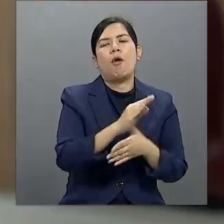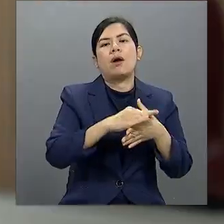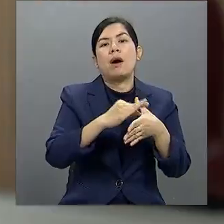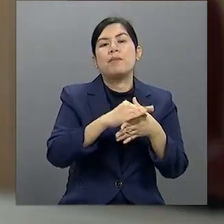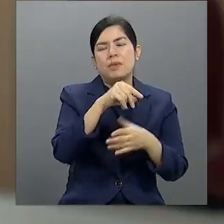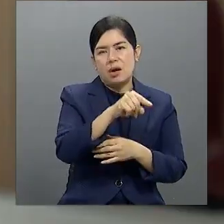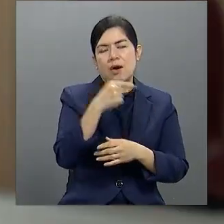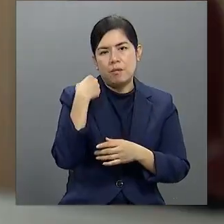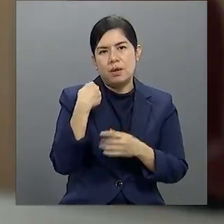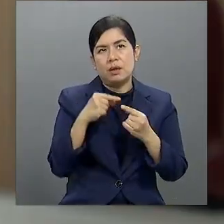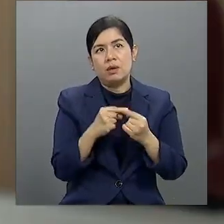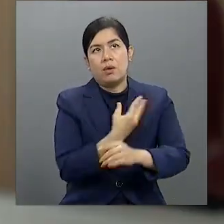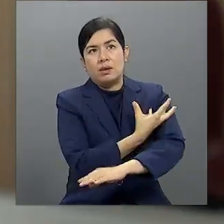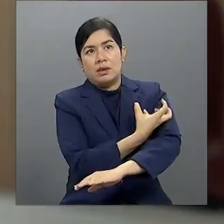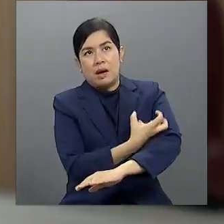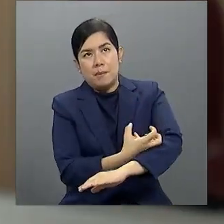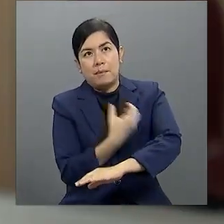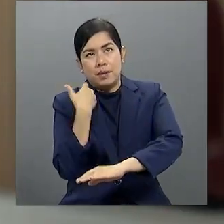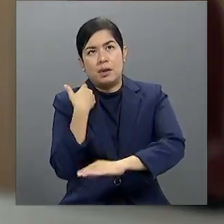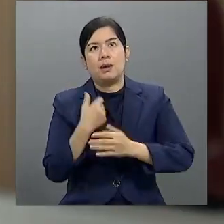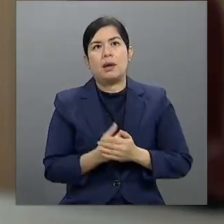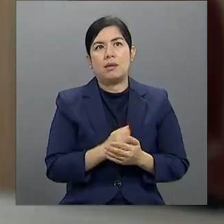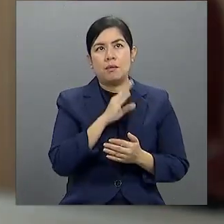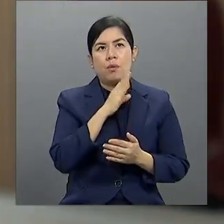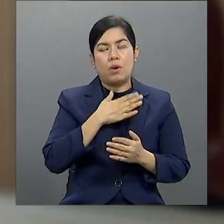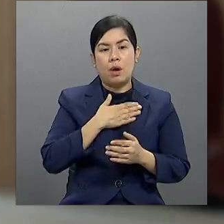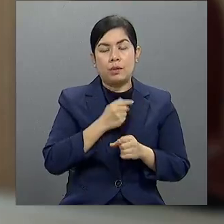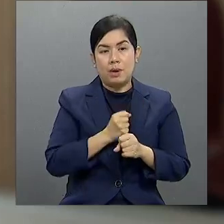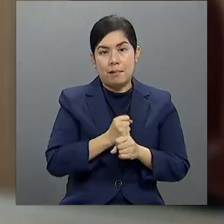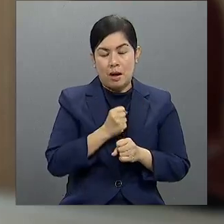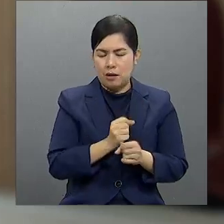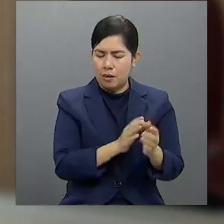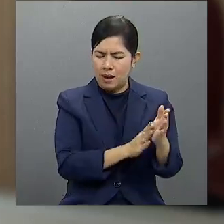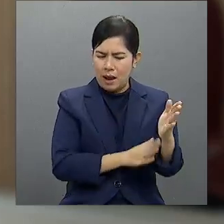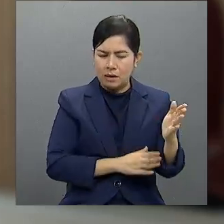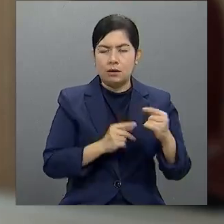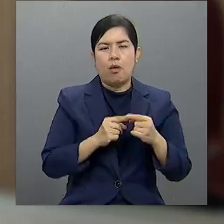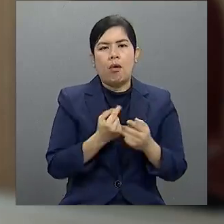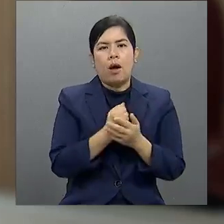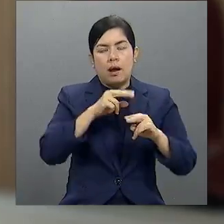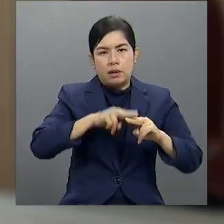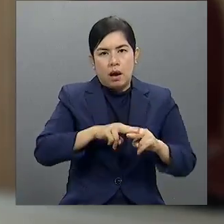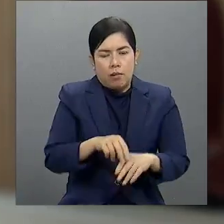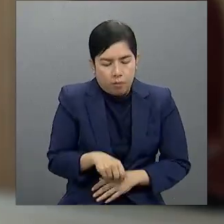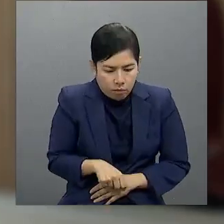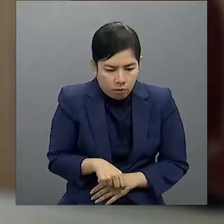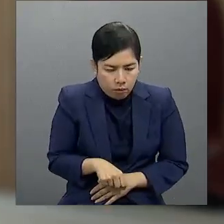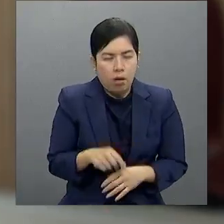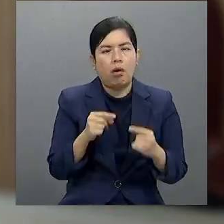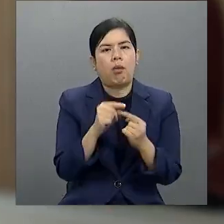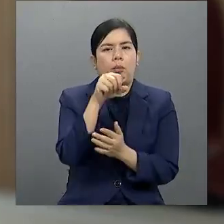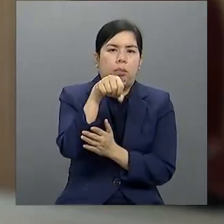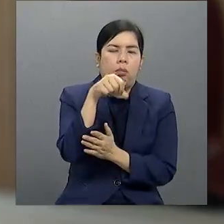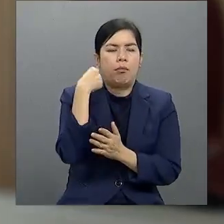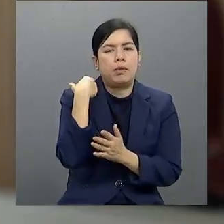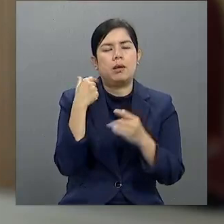ได้ตัวของการใช้ทำงานนานๆในท่าผิดท่าเช่นห่อไหล่นั่งหลังค่อมก็จะทำให้เกิดอาการปวดได้ง่ายขึ้นเนื่องจาก